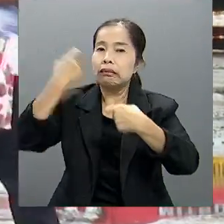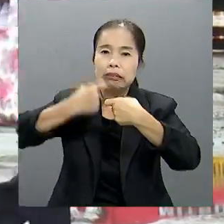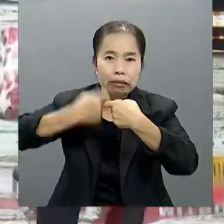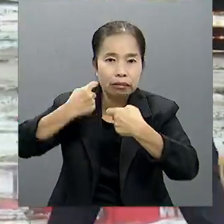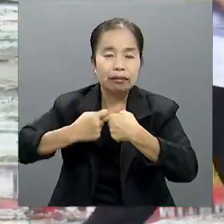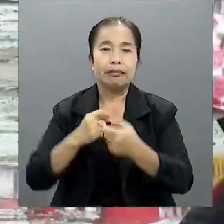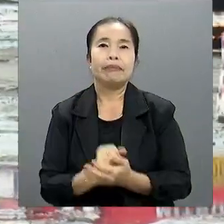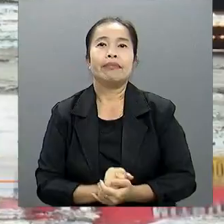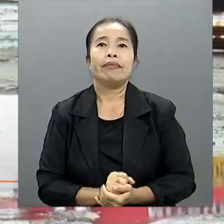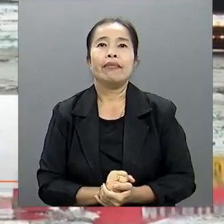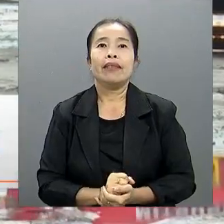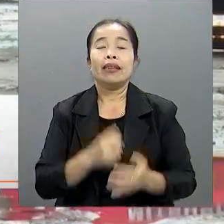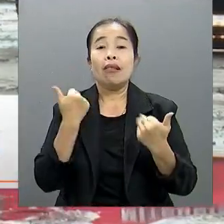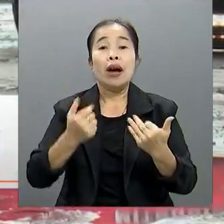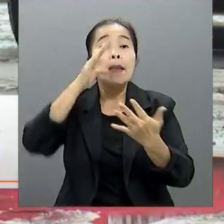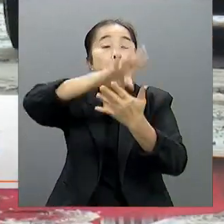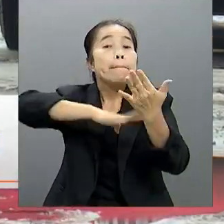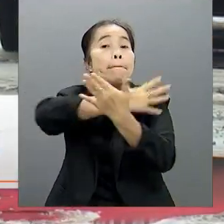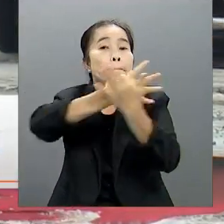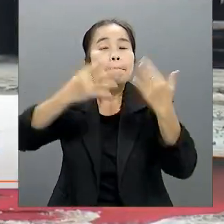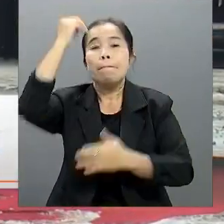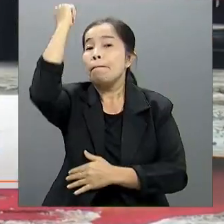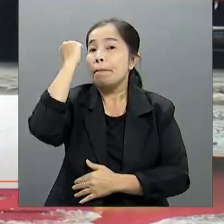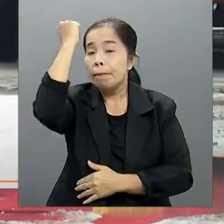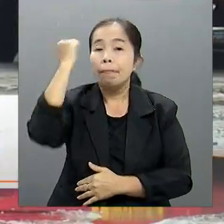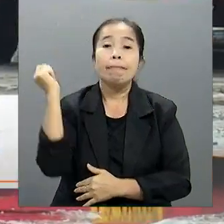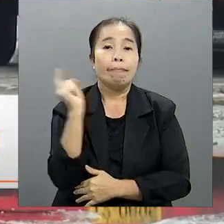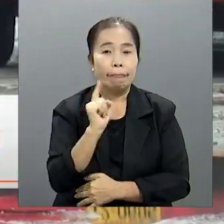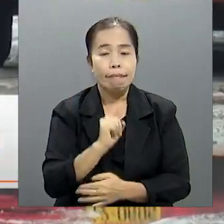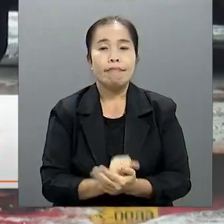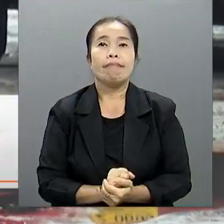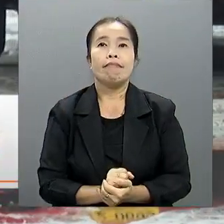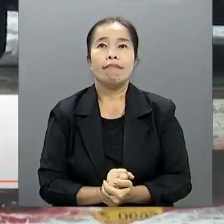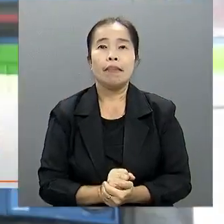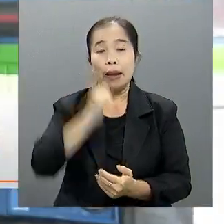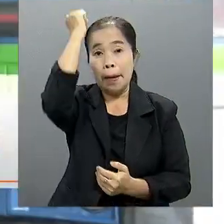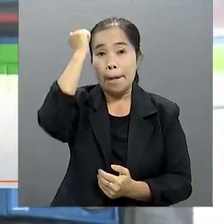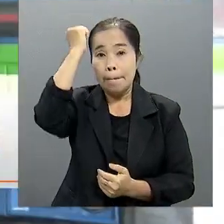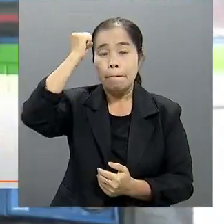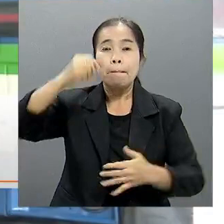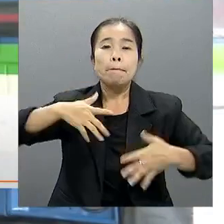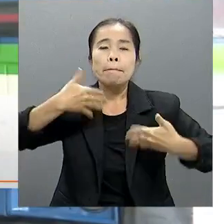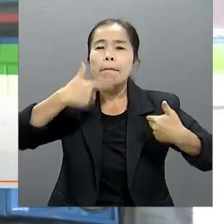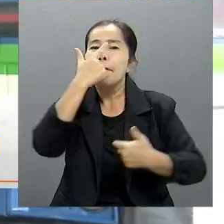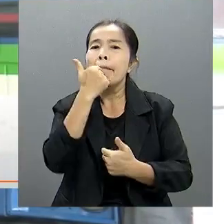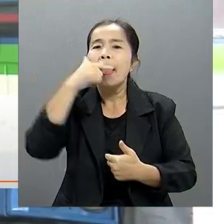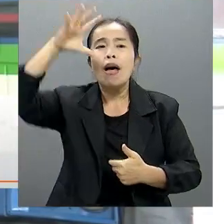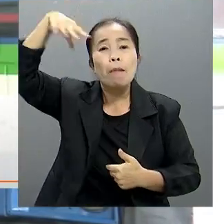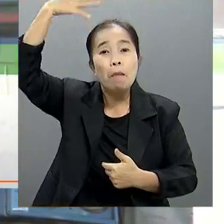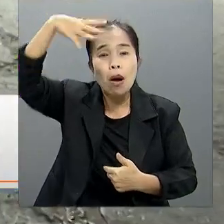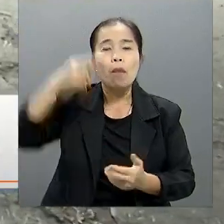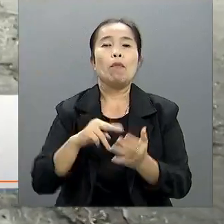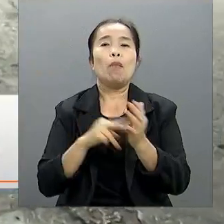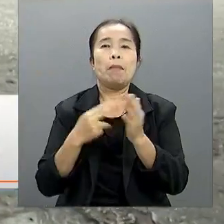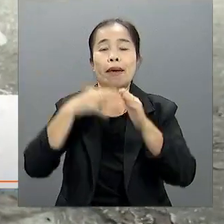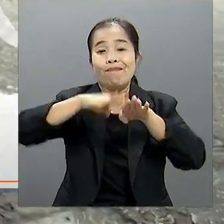เริ่จากแผนการเดนรถโดยสารขอสมกอรกันก่อน จะจัดรถวิงวันละ 3,000 คันหรือคิดเป็นเที่ยววเฉลี่ยววน